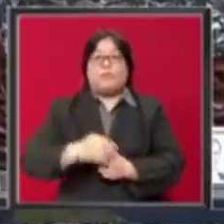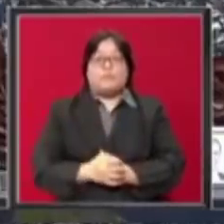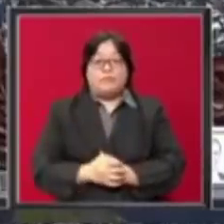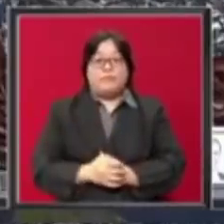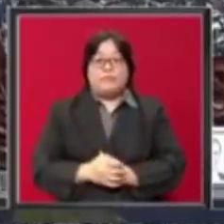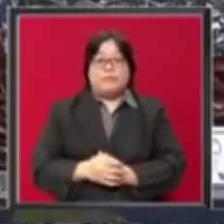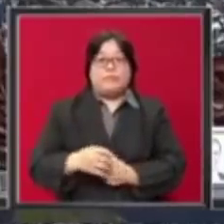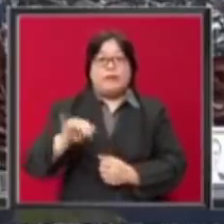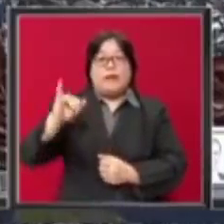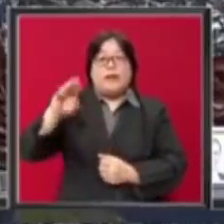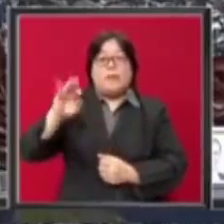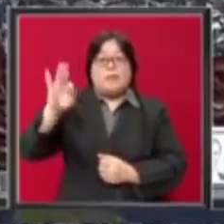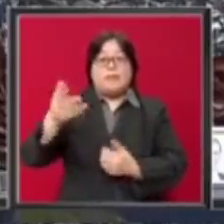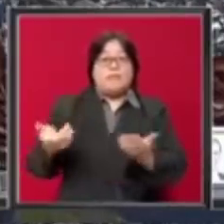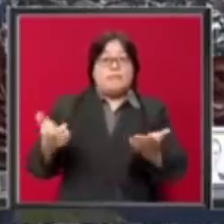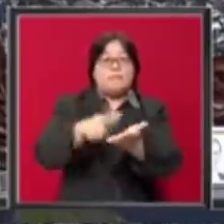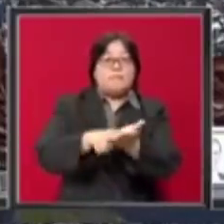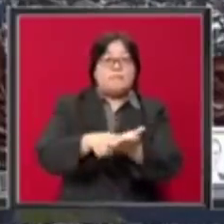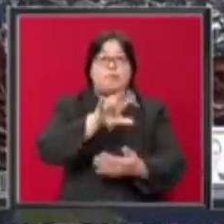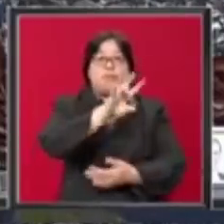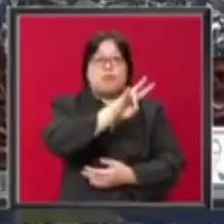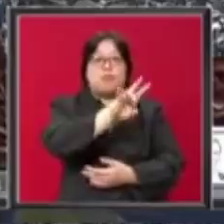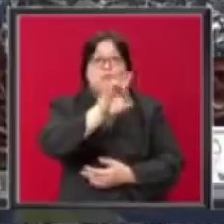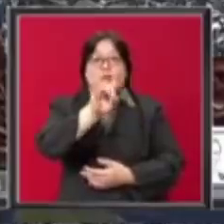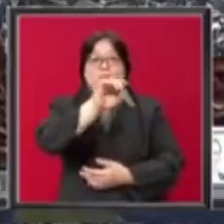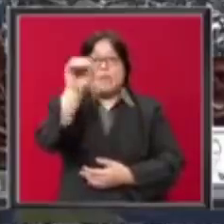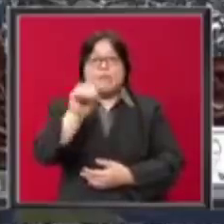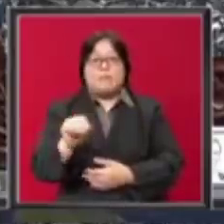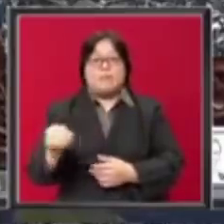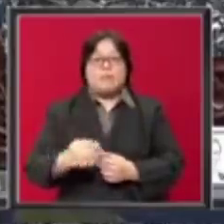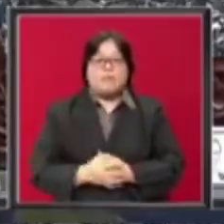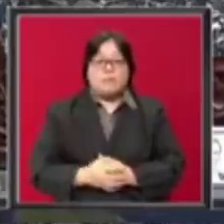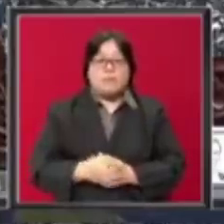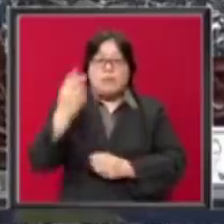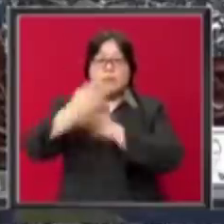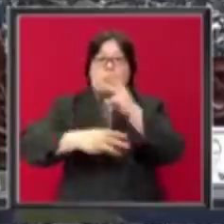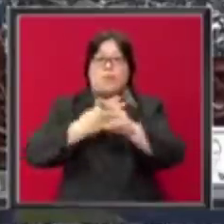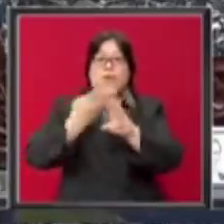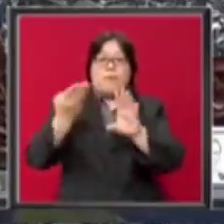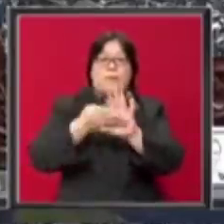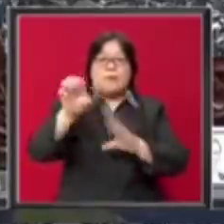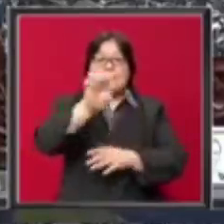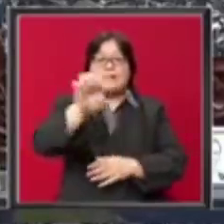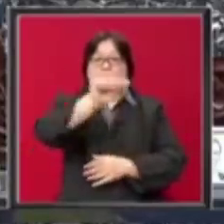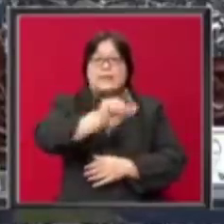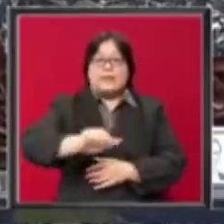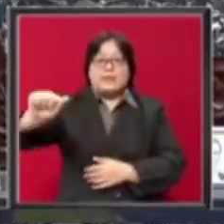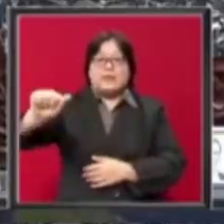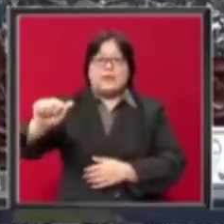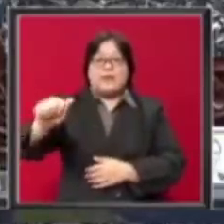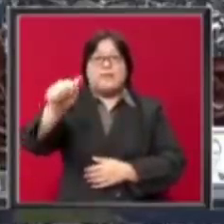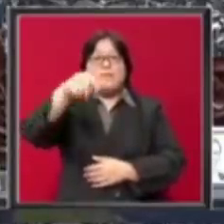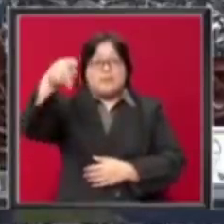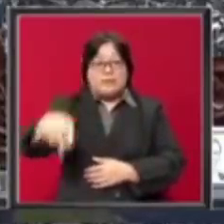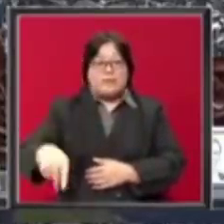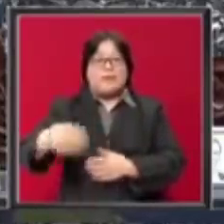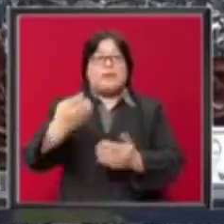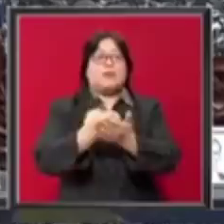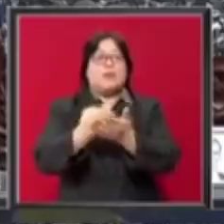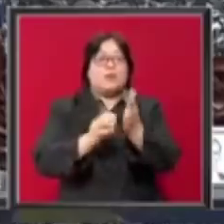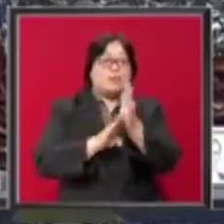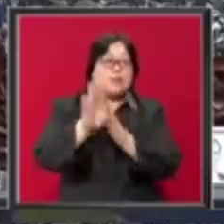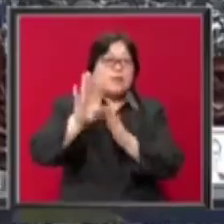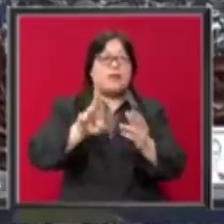2020 oleh IMF 7.8%. World Bank East Asia and Pacific Economic Update